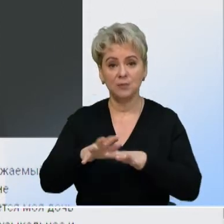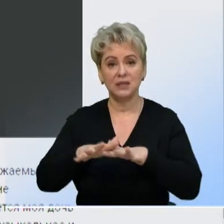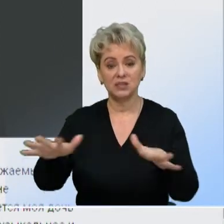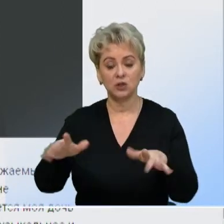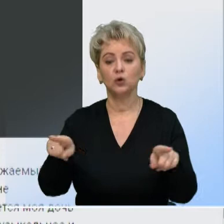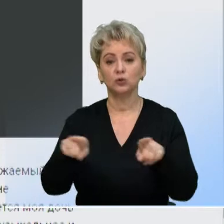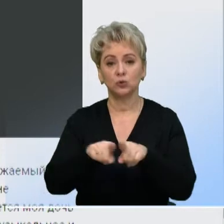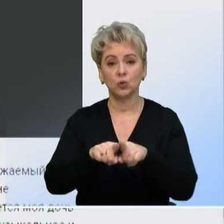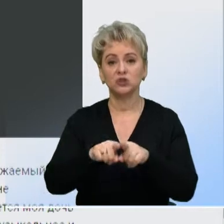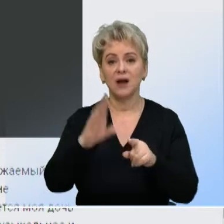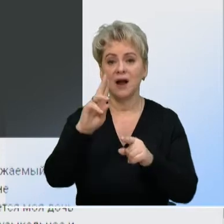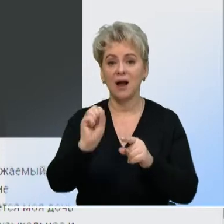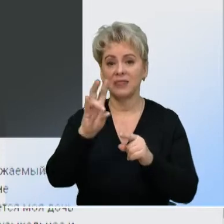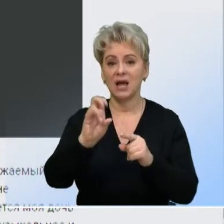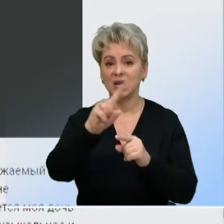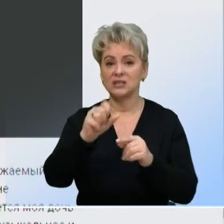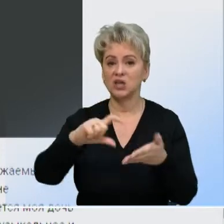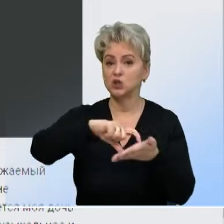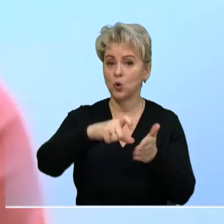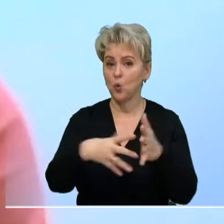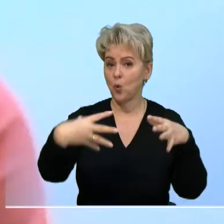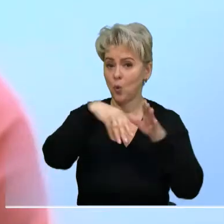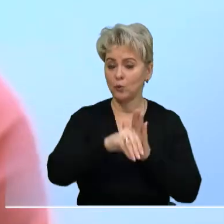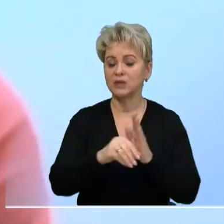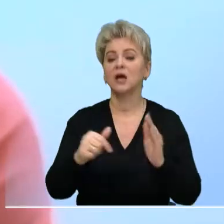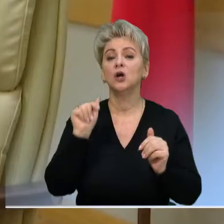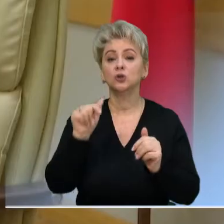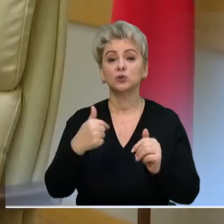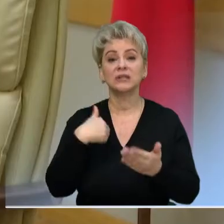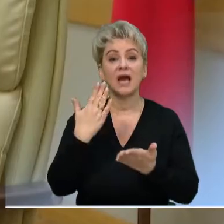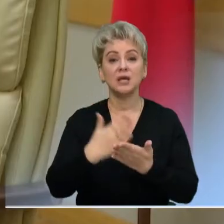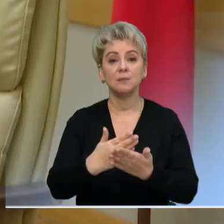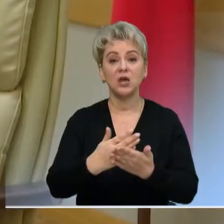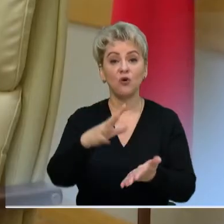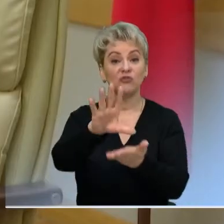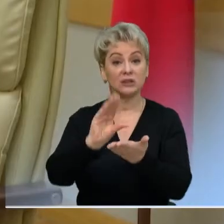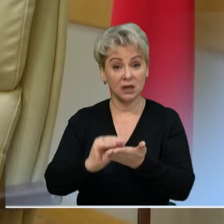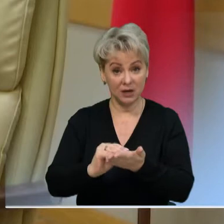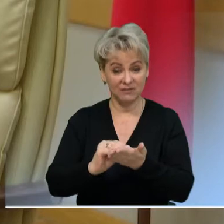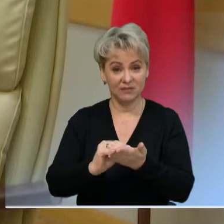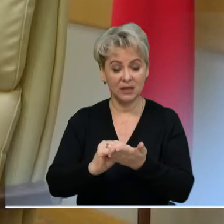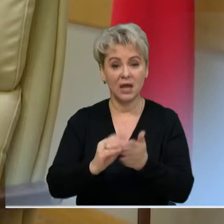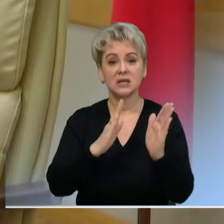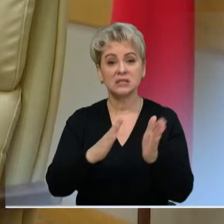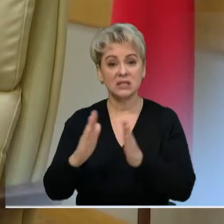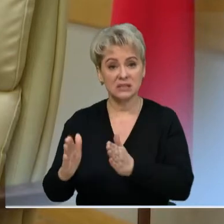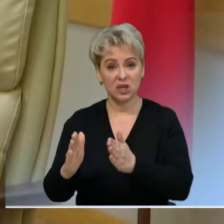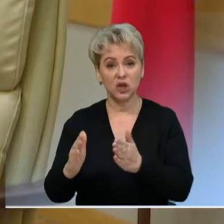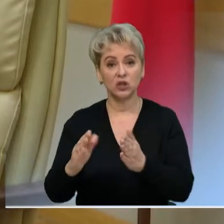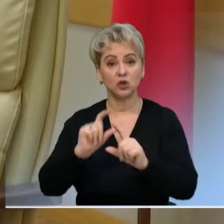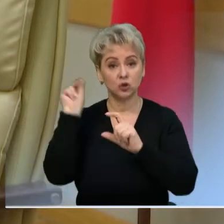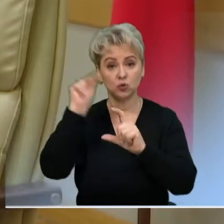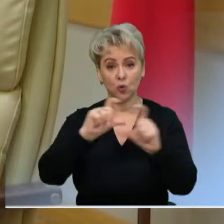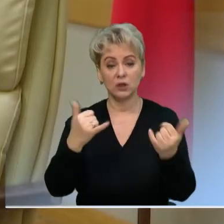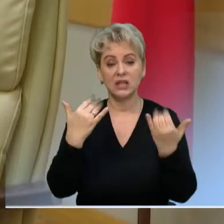системы, канализации, классных комнат. Вот тут я имею перед собой фотографии состояния дел на сегодняшний